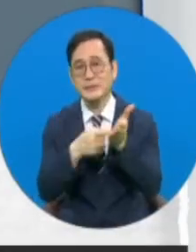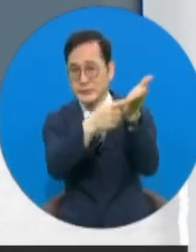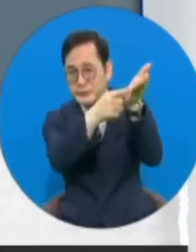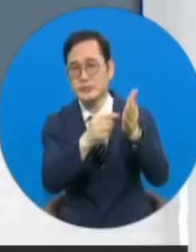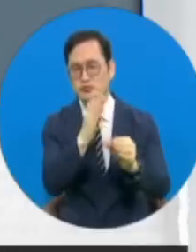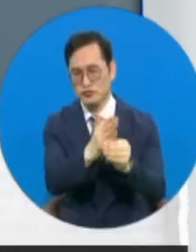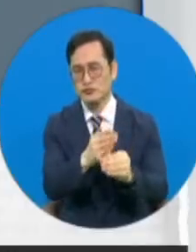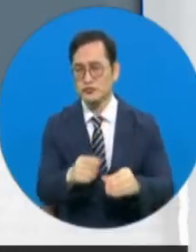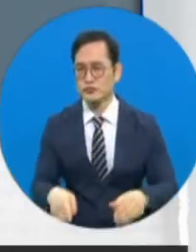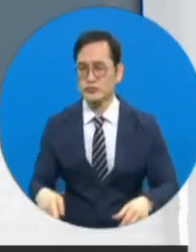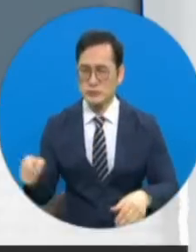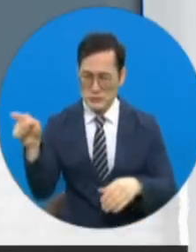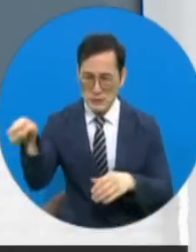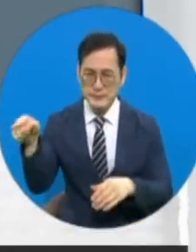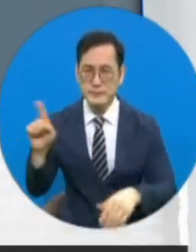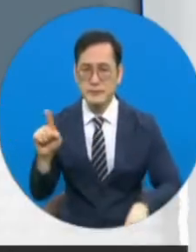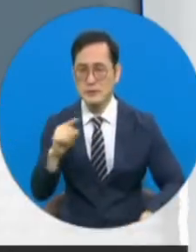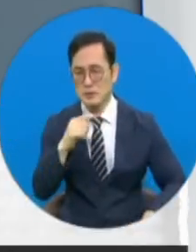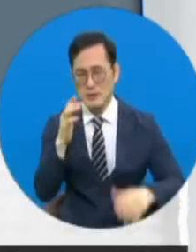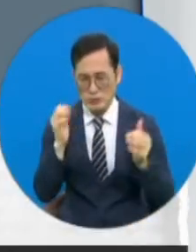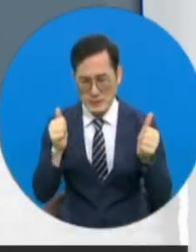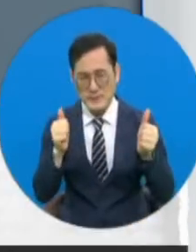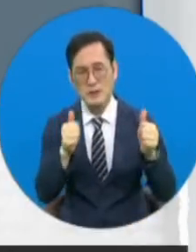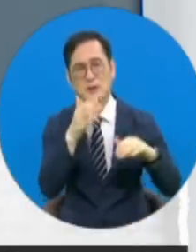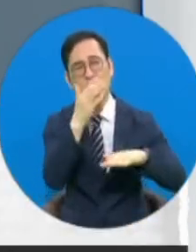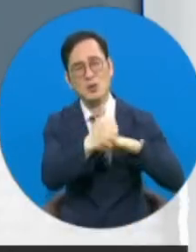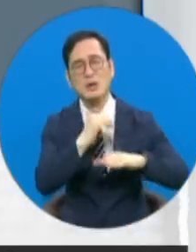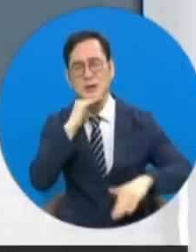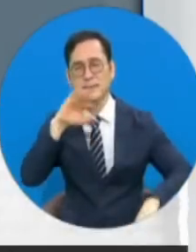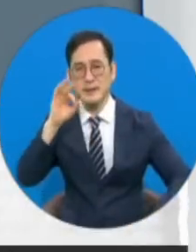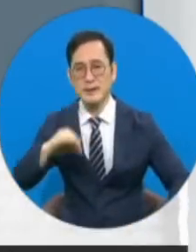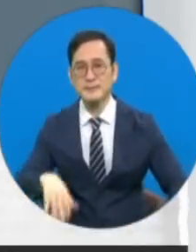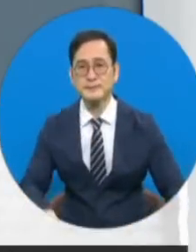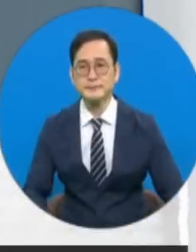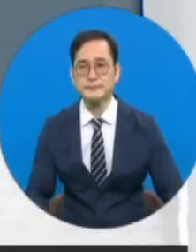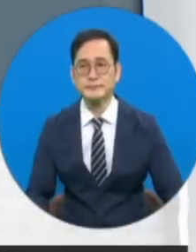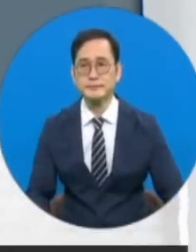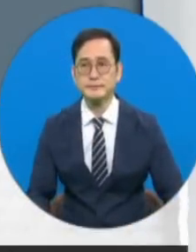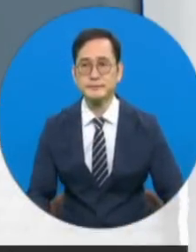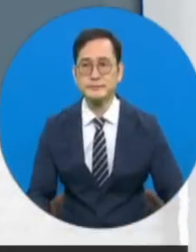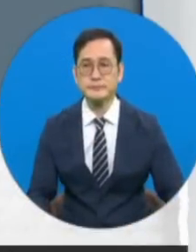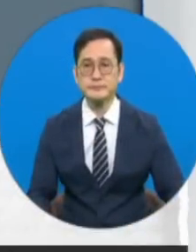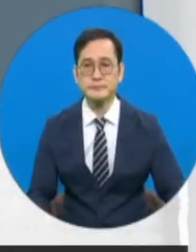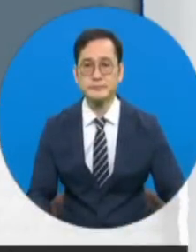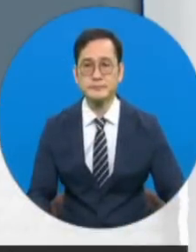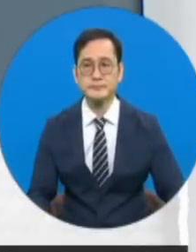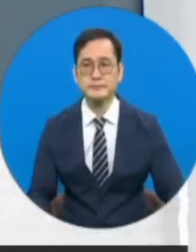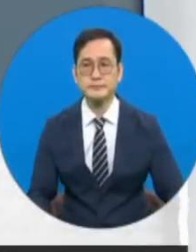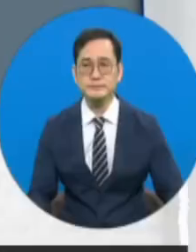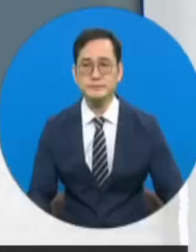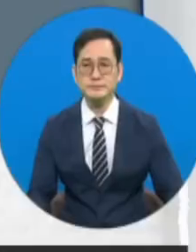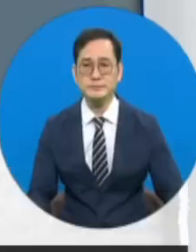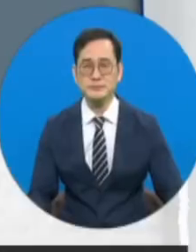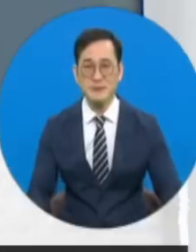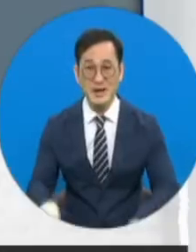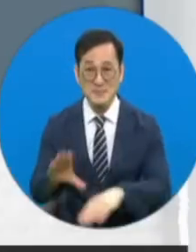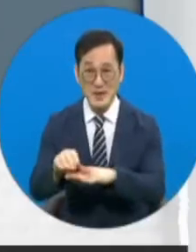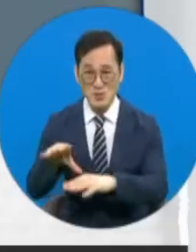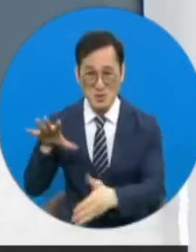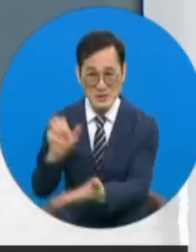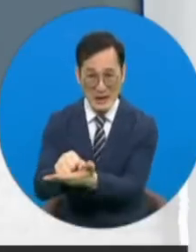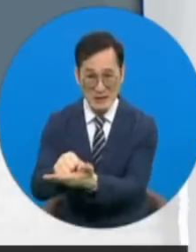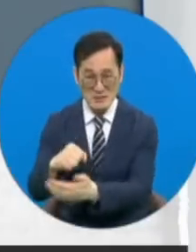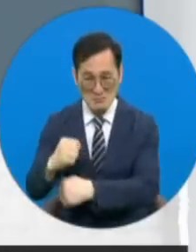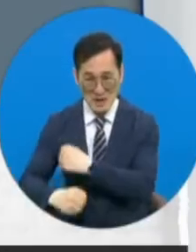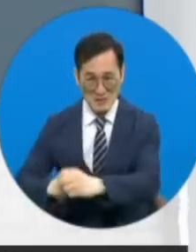그동안 과거 정부에서 있었던 것처럼 무리하게 이른바 공영방송을 장악하거나 그리고 이런